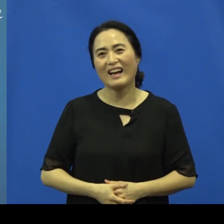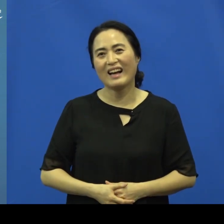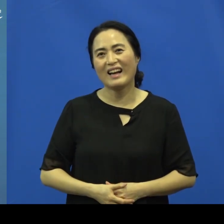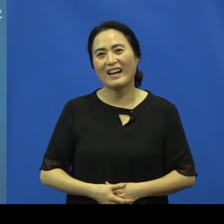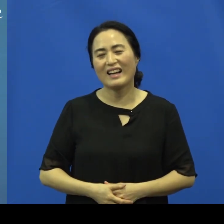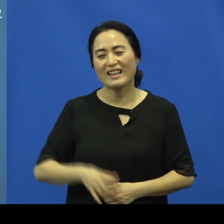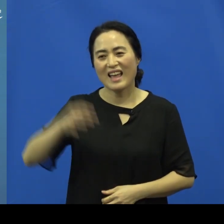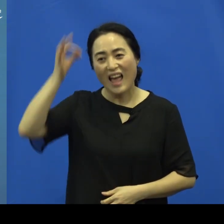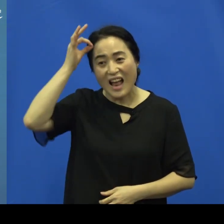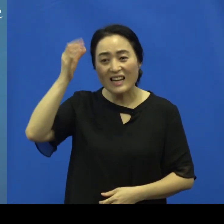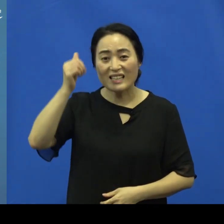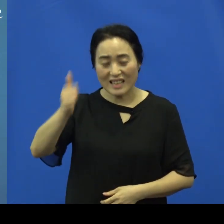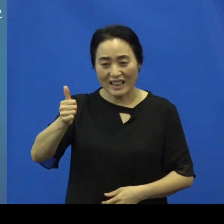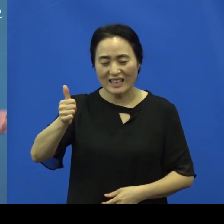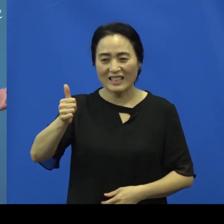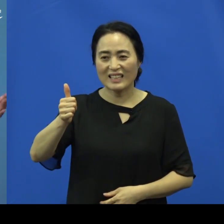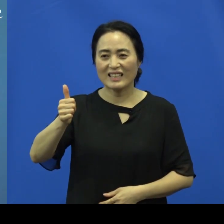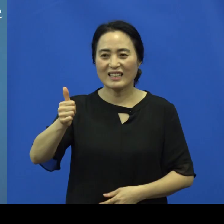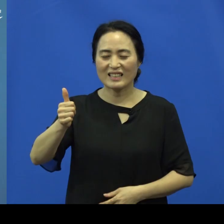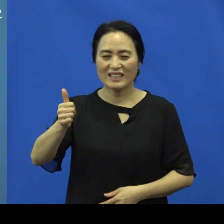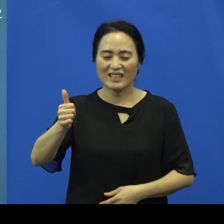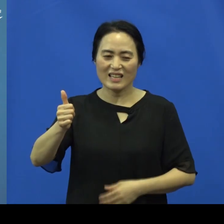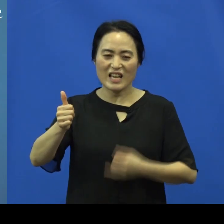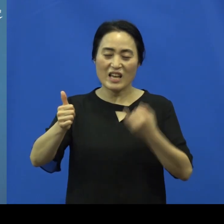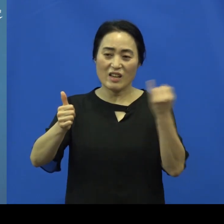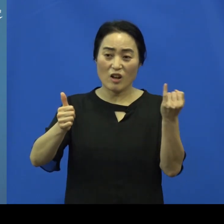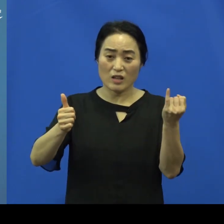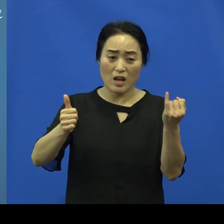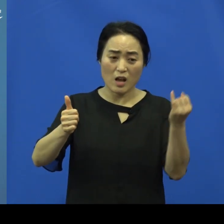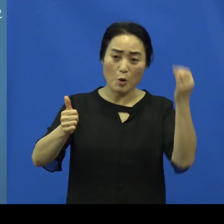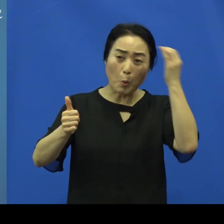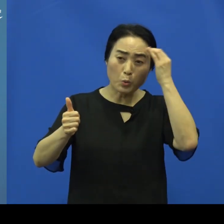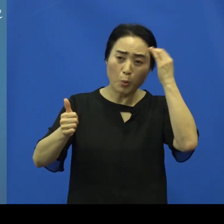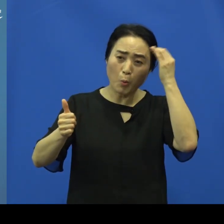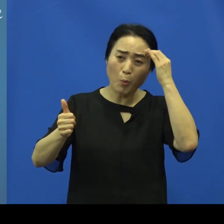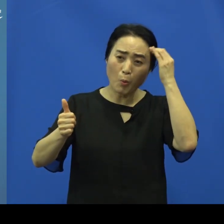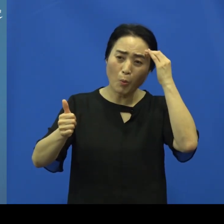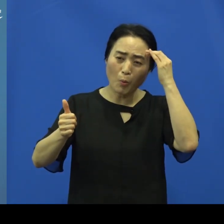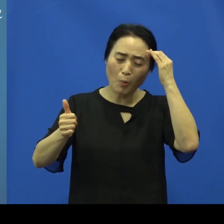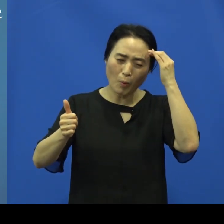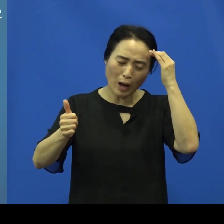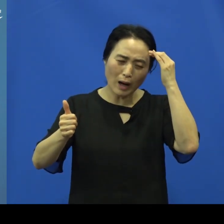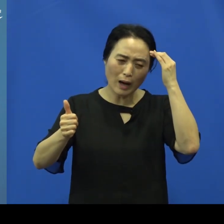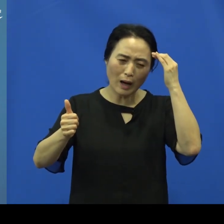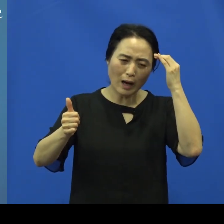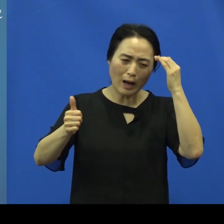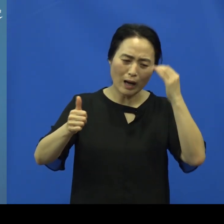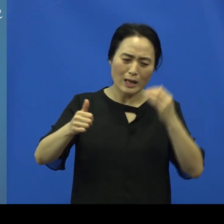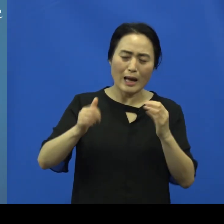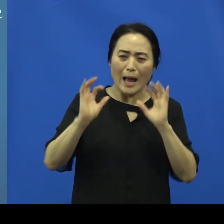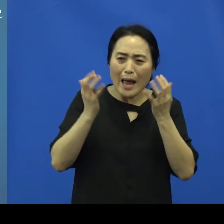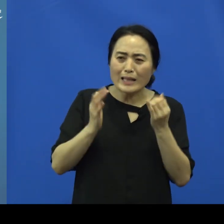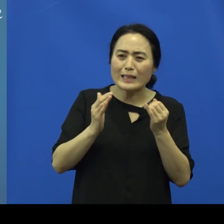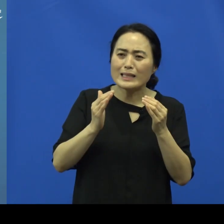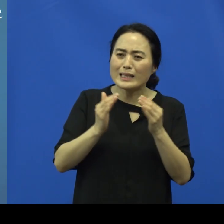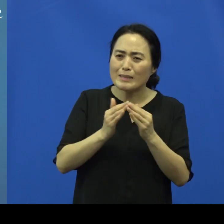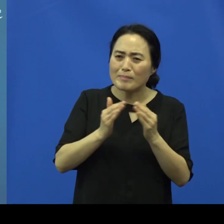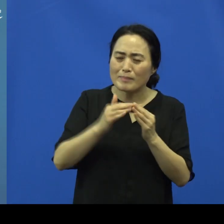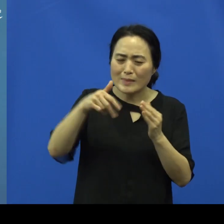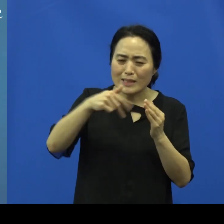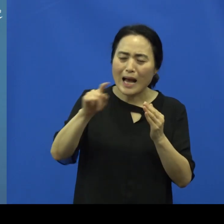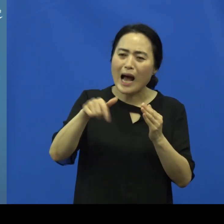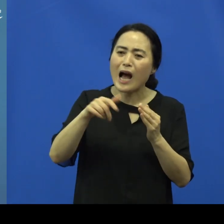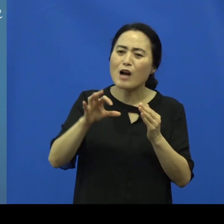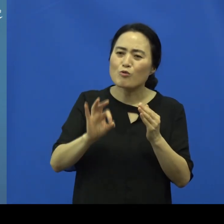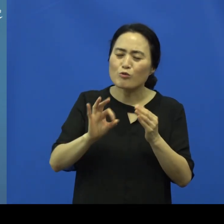그러니까 이 엘리사는 지금 그녀의 고통 안으로 들어간 거예요. 이 그녀의 고통이 어떤 고통이라고요? 자궁이 흔들리는 고통이에요. 왜? 여인이 자궁을